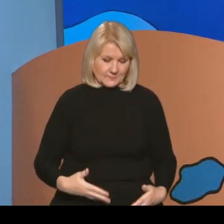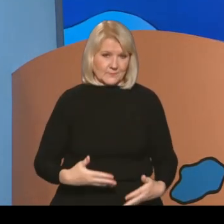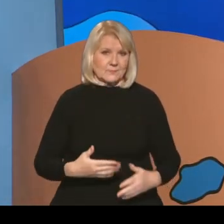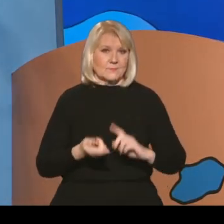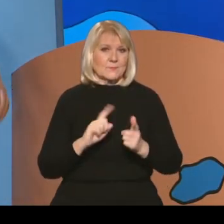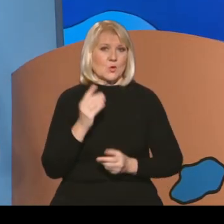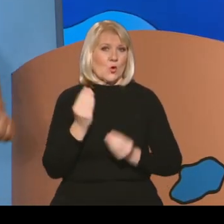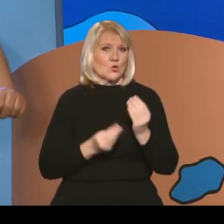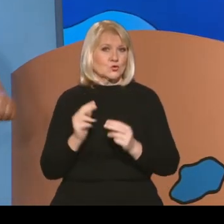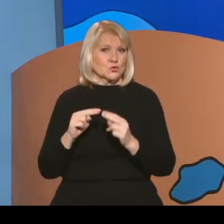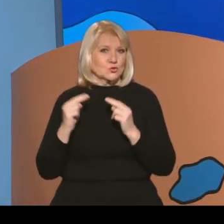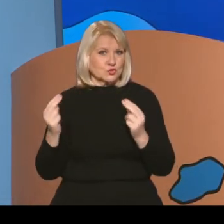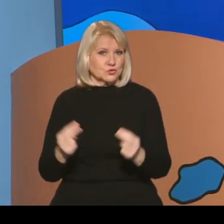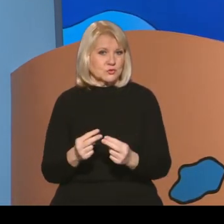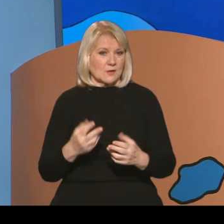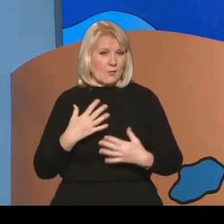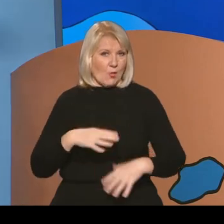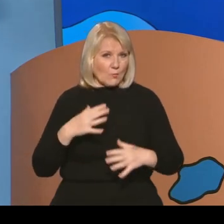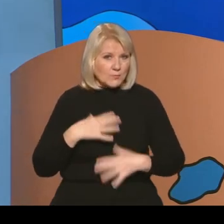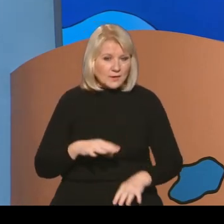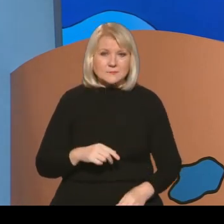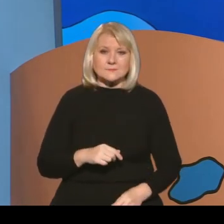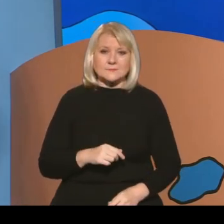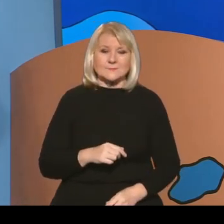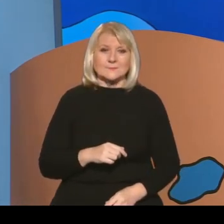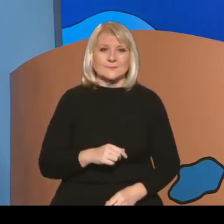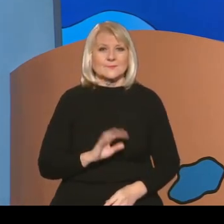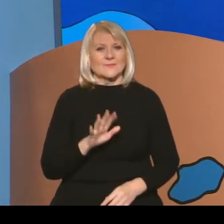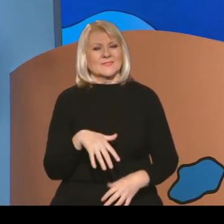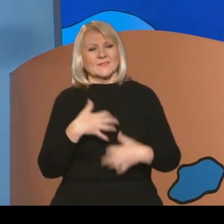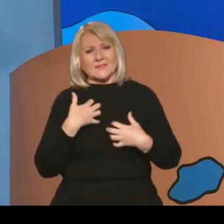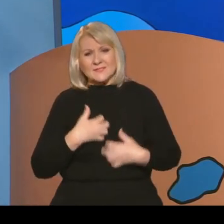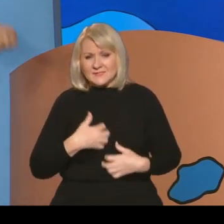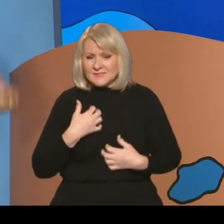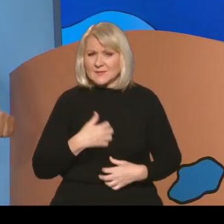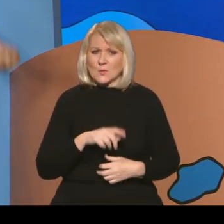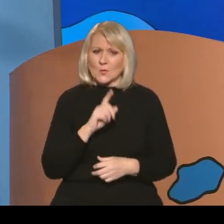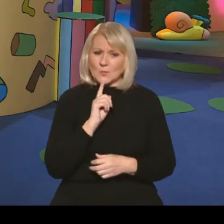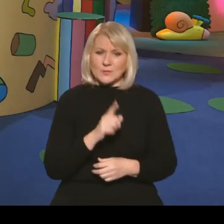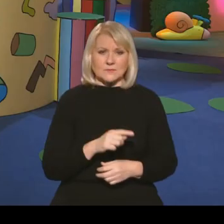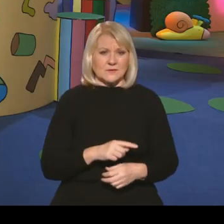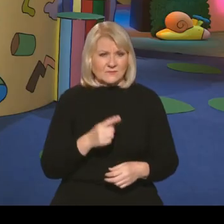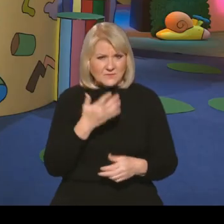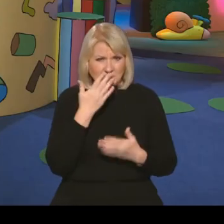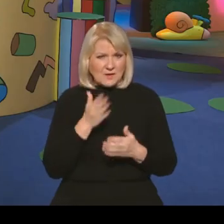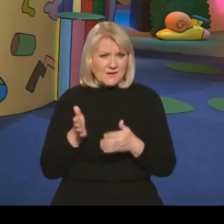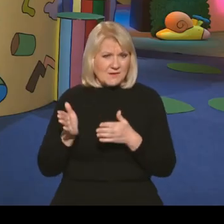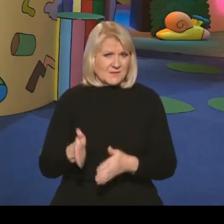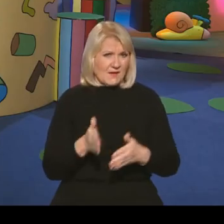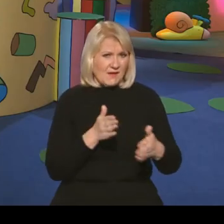na hřiště, podívej se, Faninko. Teda, nejsou ti ty kaloty